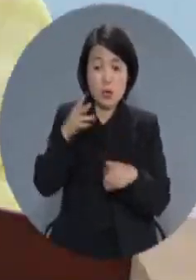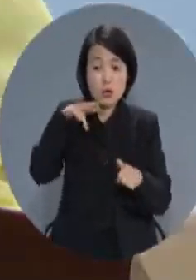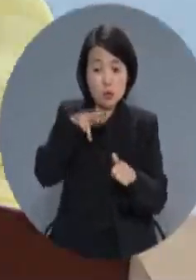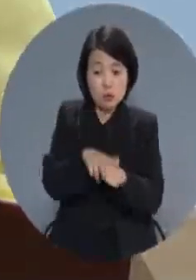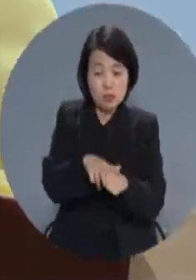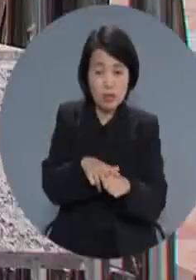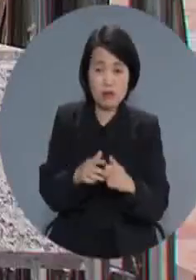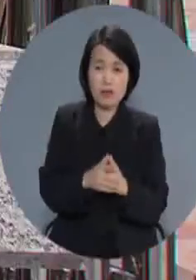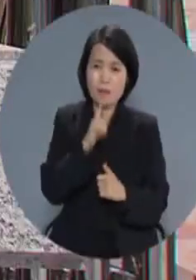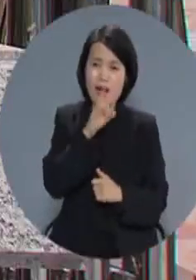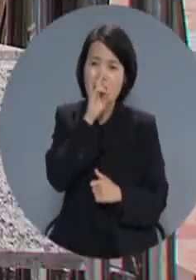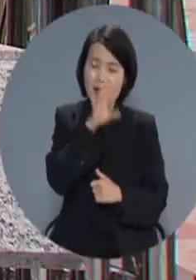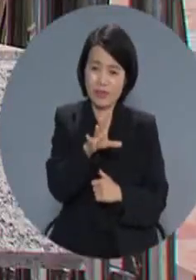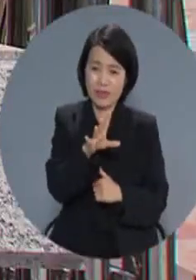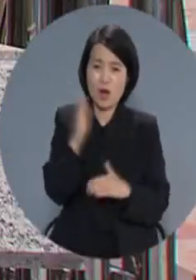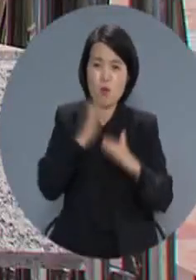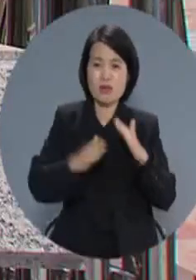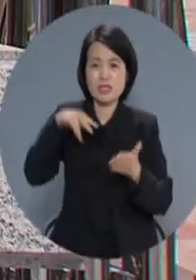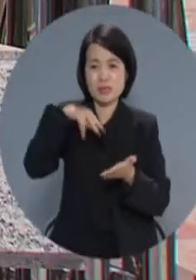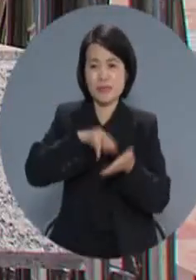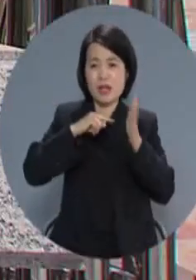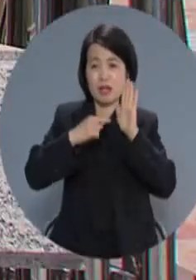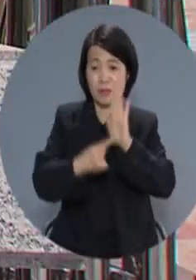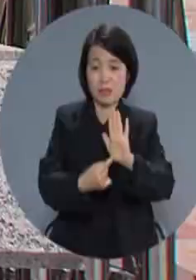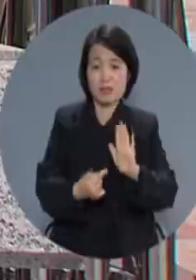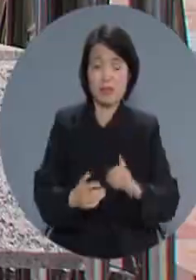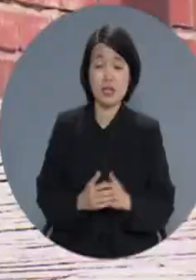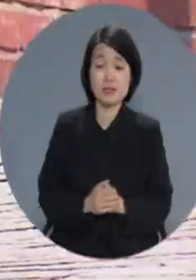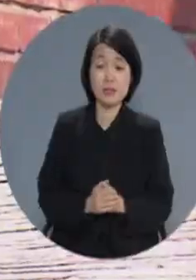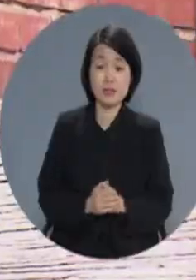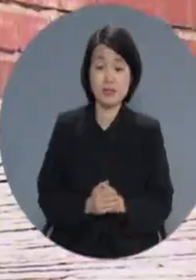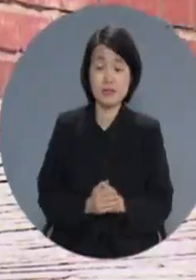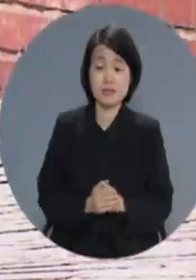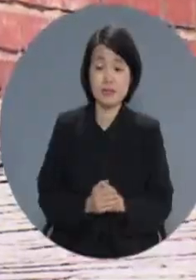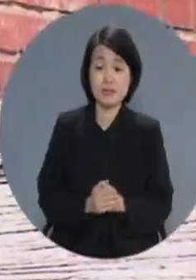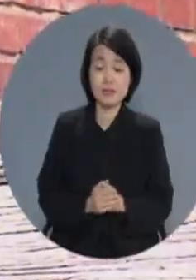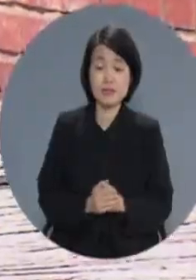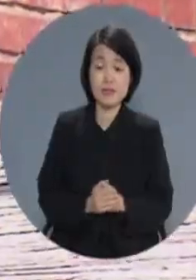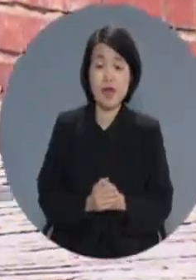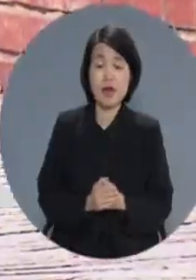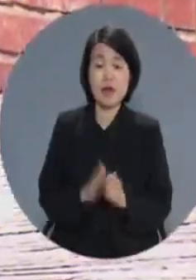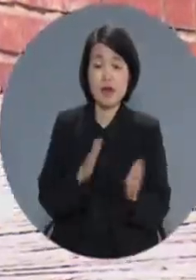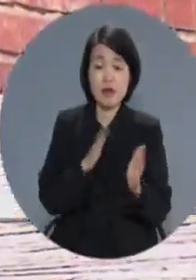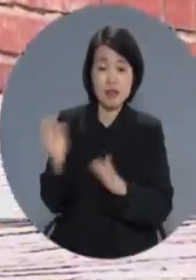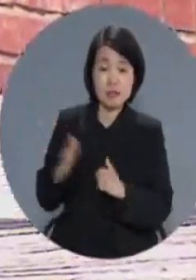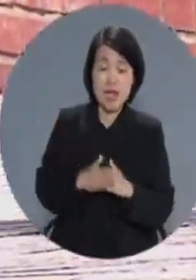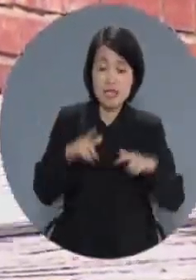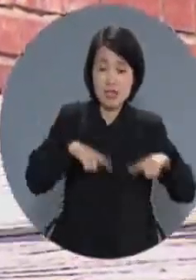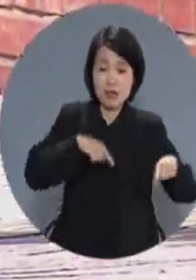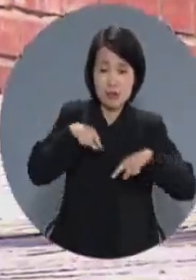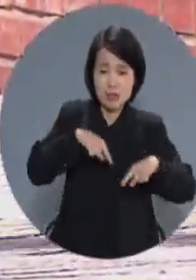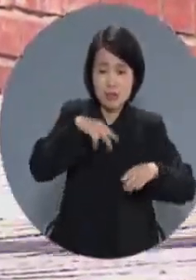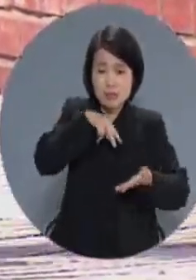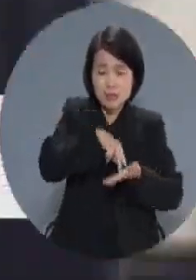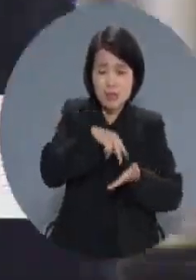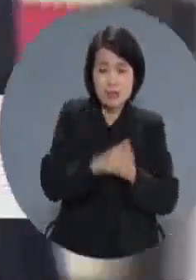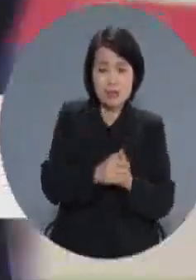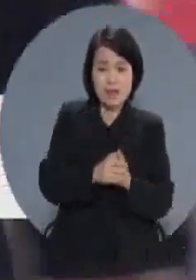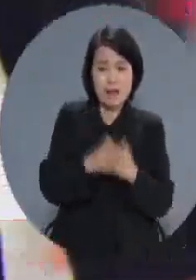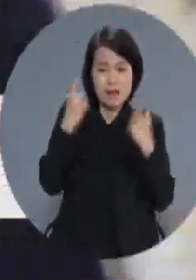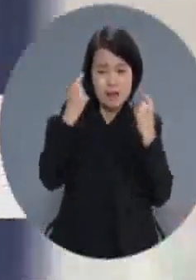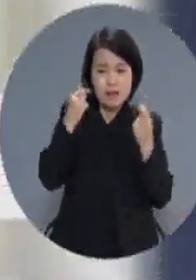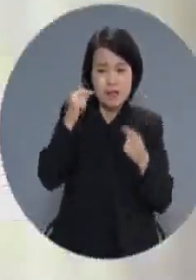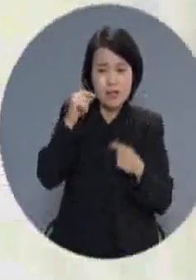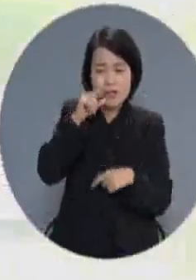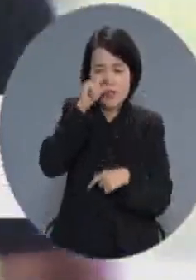것은 어불성설이라는 공식 입장을 밝혀왔습니다. 그럼에도 불구하고 지역 정치권 내에서는 여전히